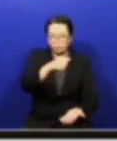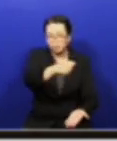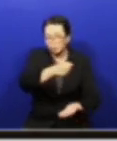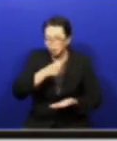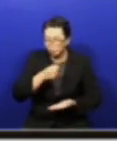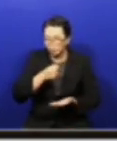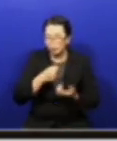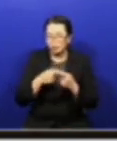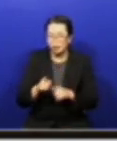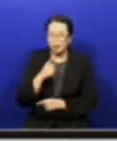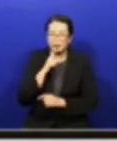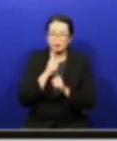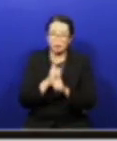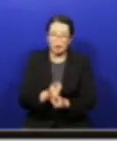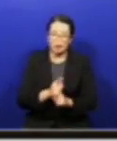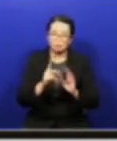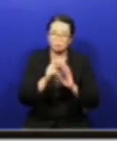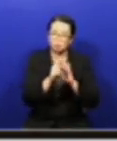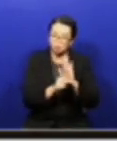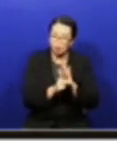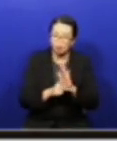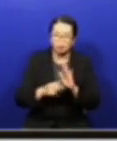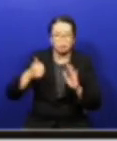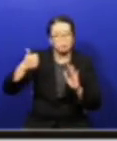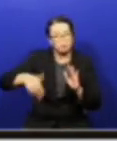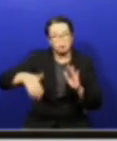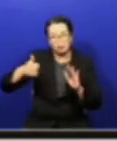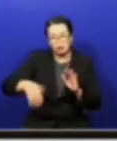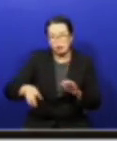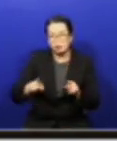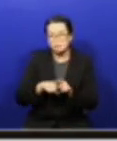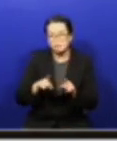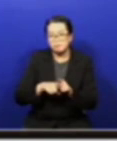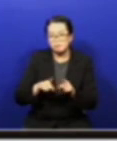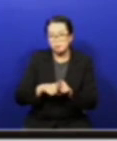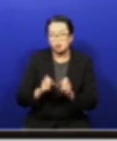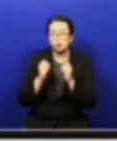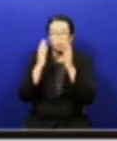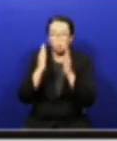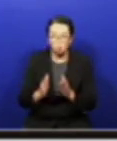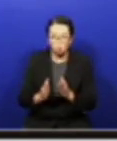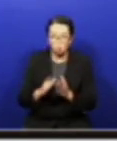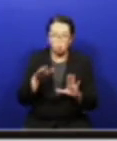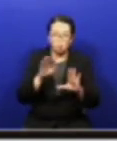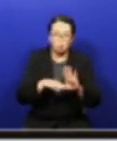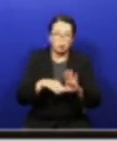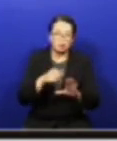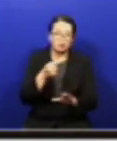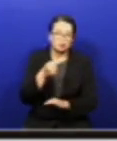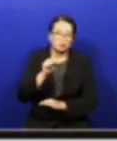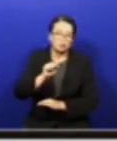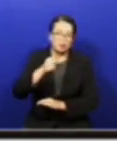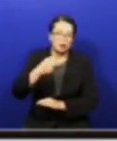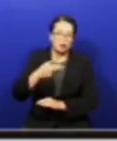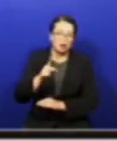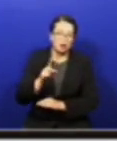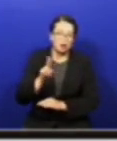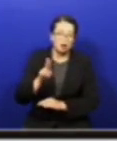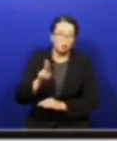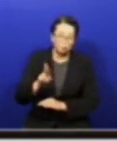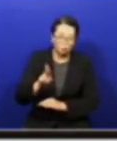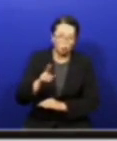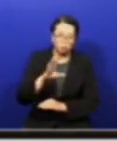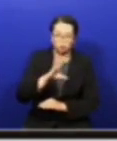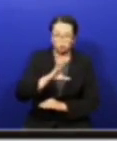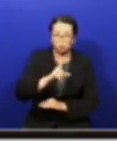ได้มันเทียบเคียงกับเหมือนชปคของครูนะครับครูนี่ก็คือเขาก็จะชป